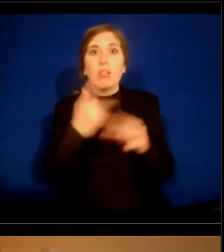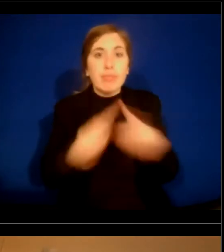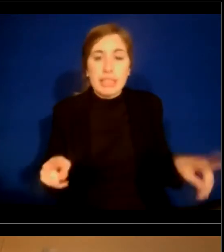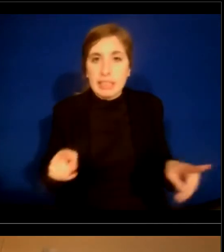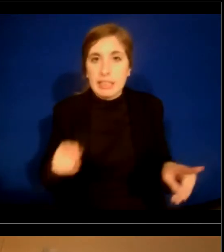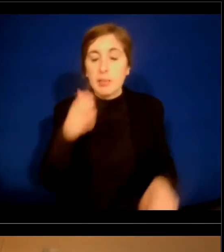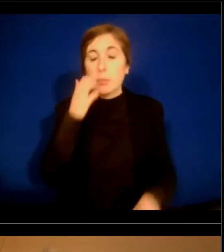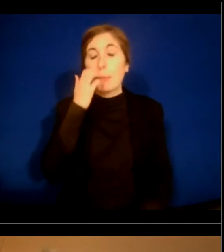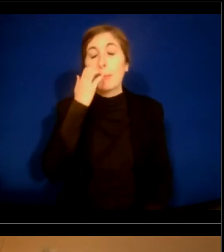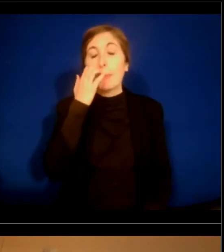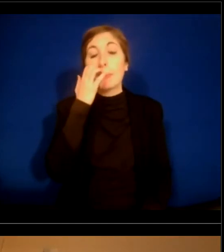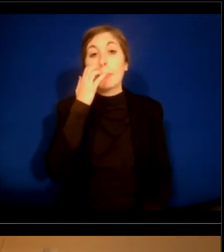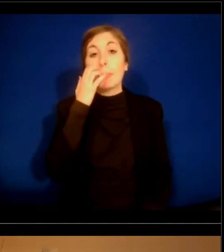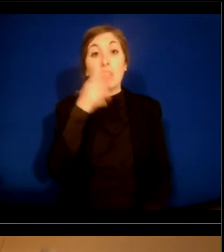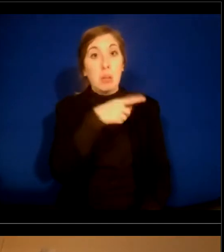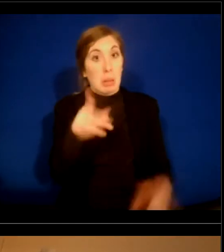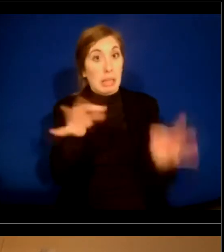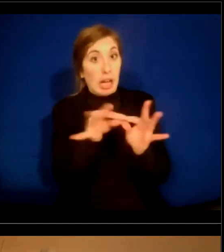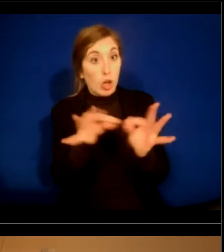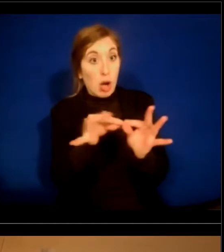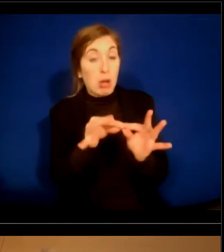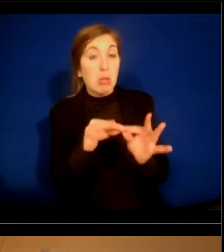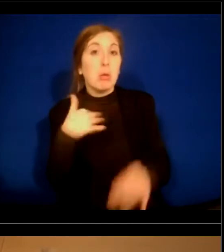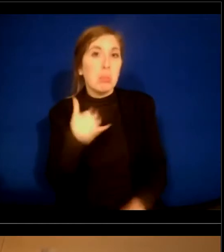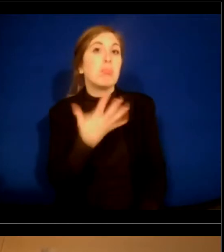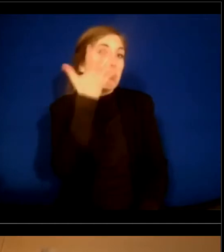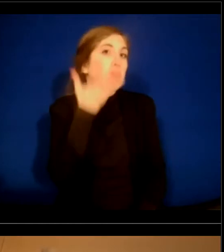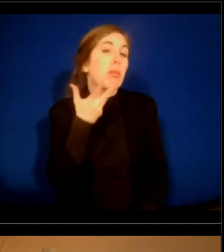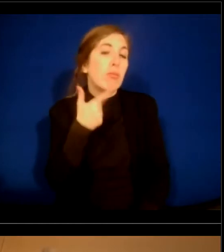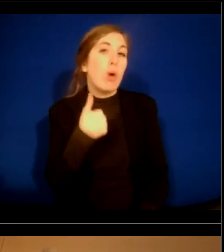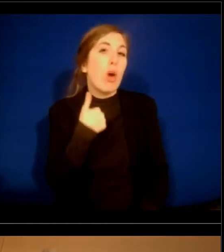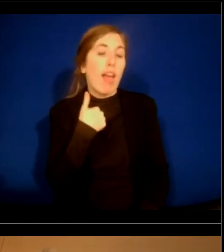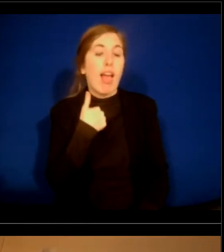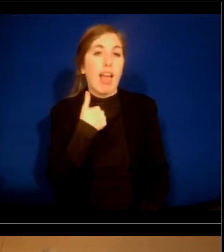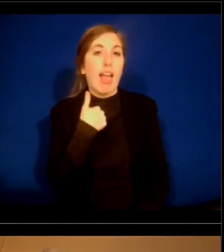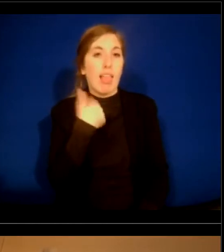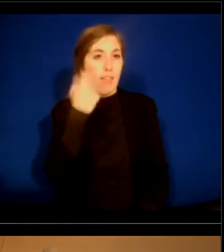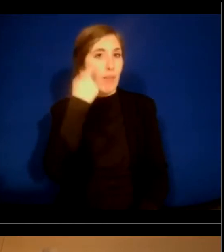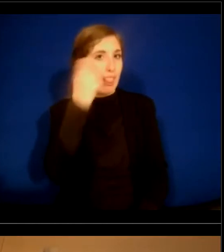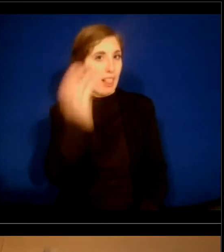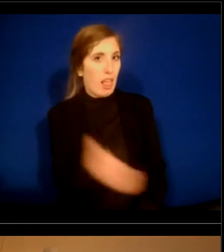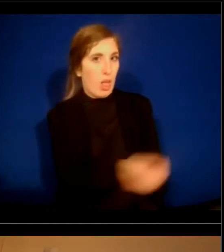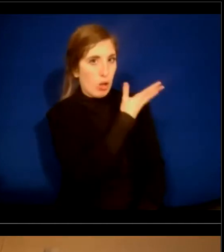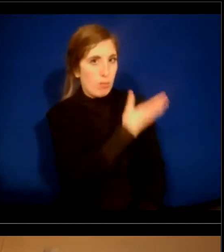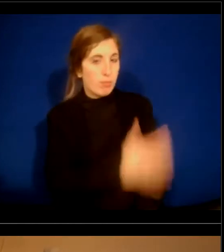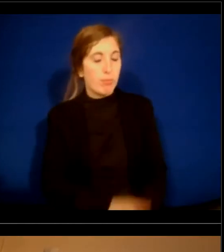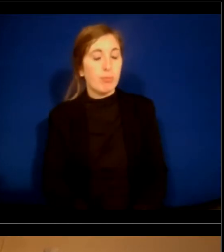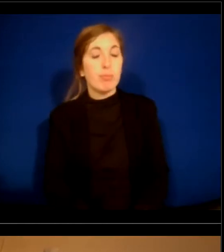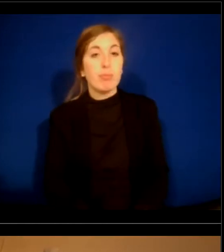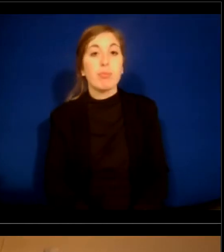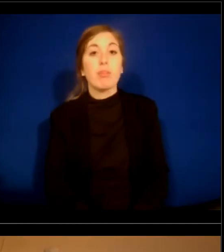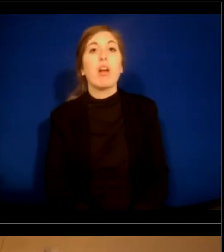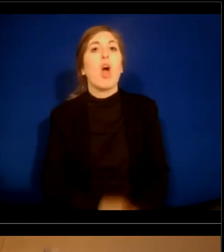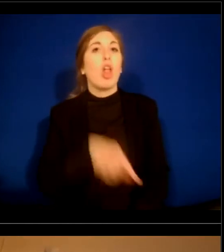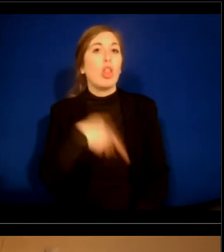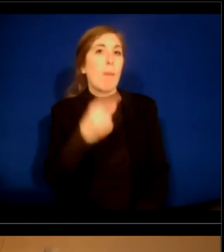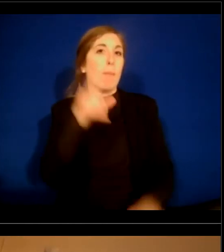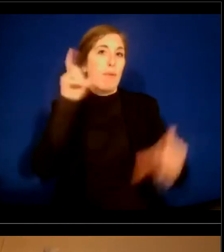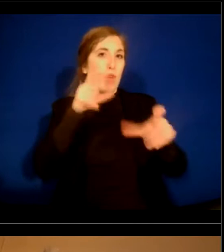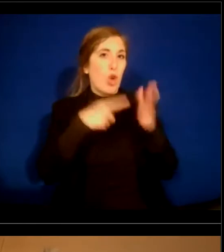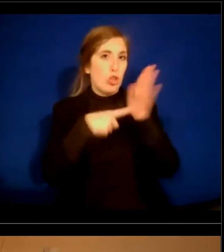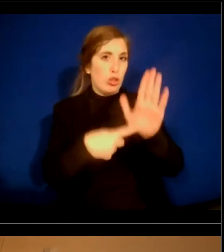Allora, se per voi va bene, sì, ora possiamo, Davide, possiamo mandare il video e poi vi faccio vedere qualche foto.